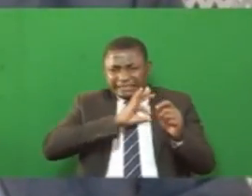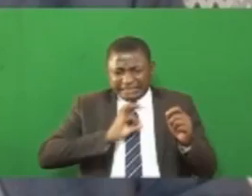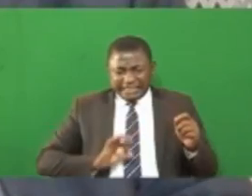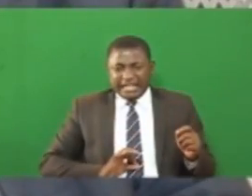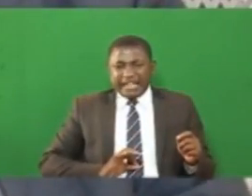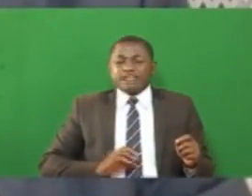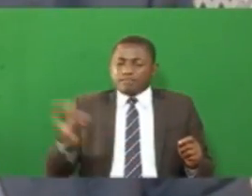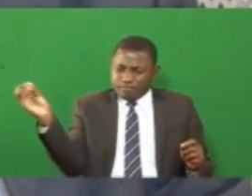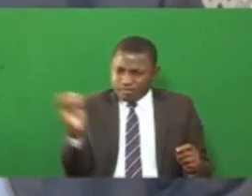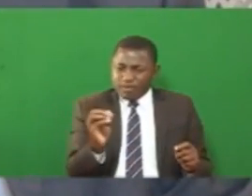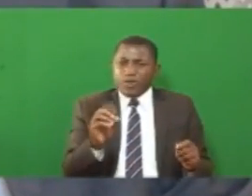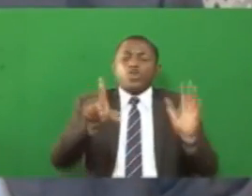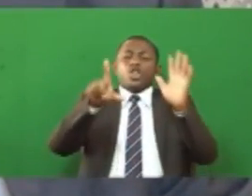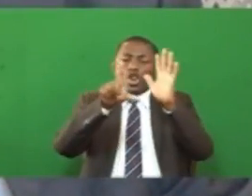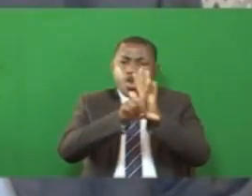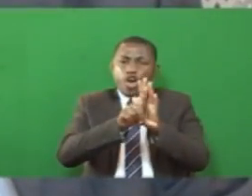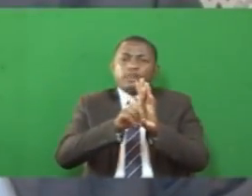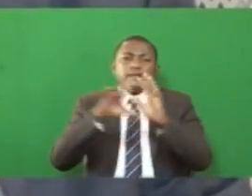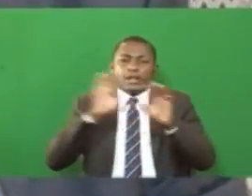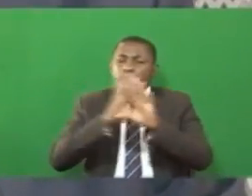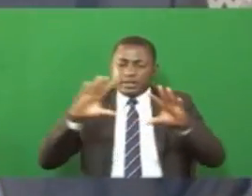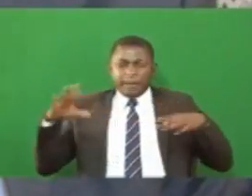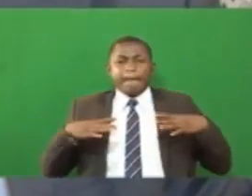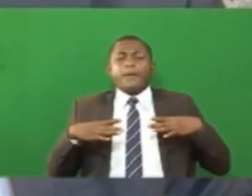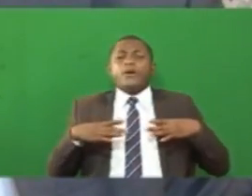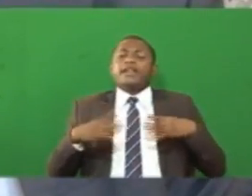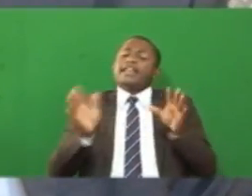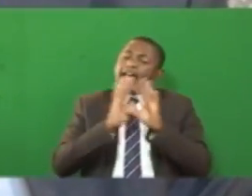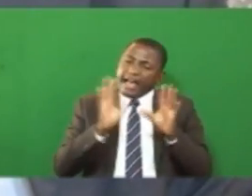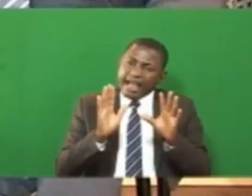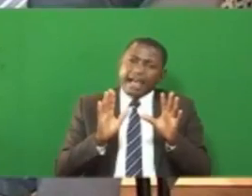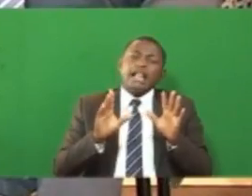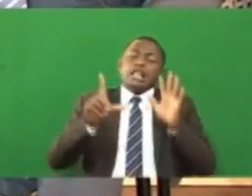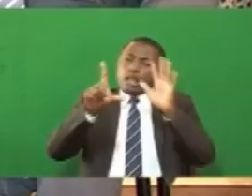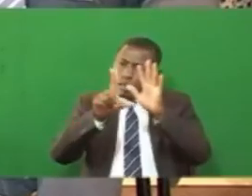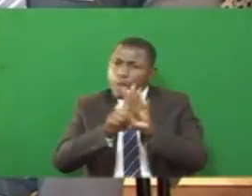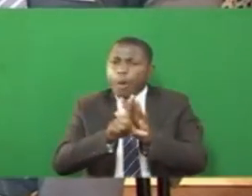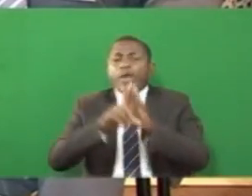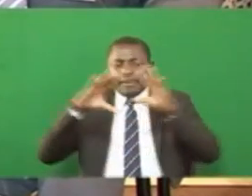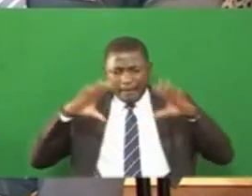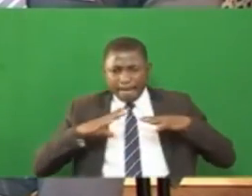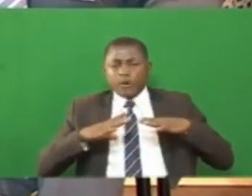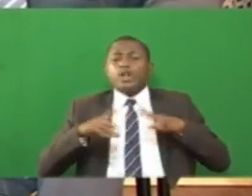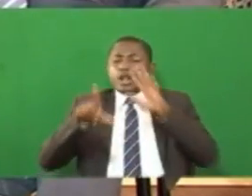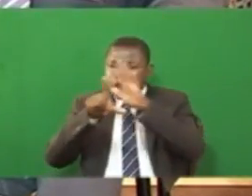kuya kwawaita wachena usina mabori. Unenge waubenzi kuti ubvo kuti mira handicharide. Aiwa.